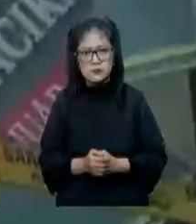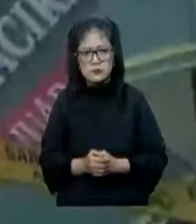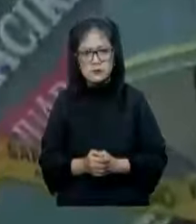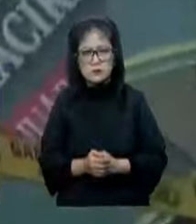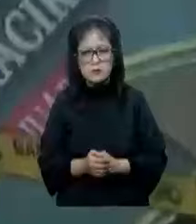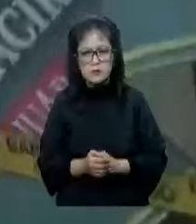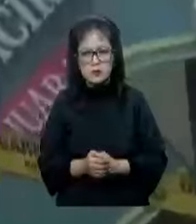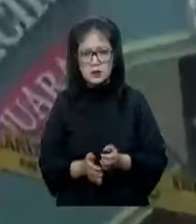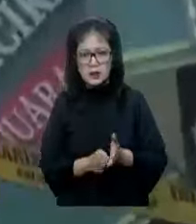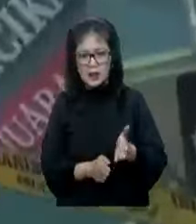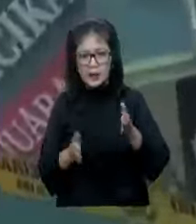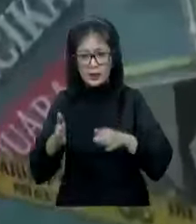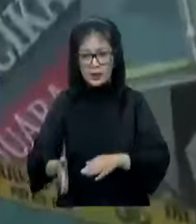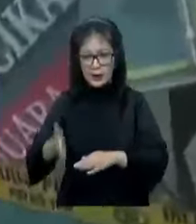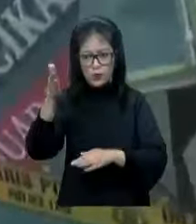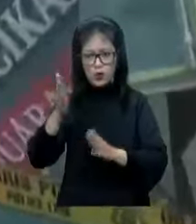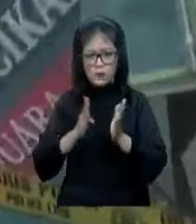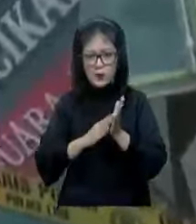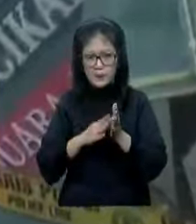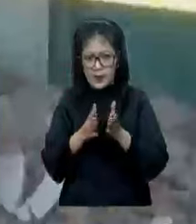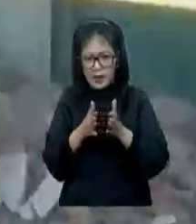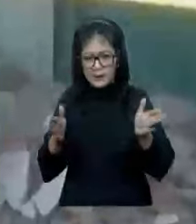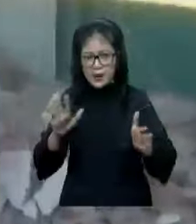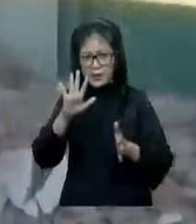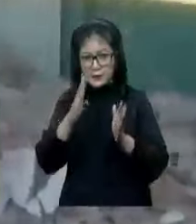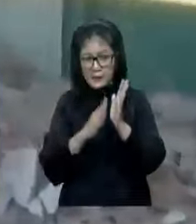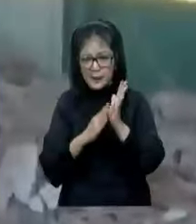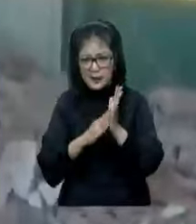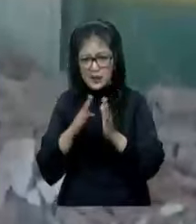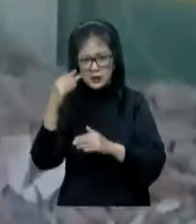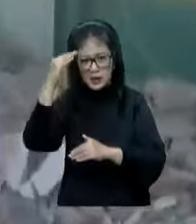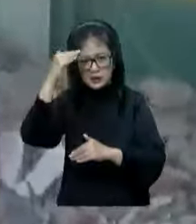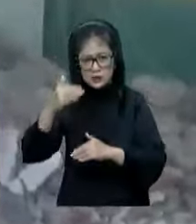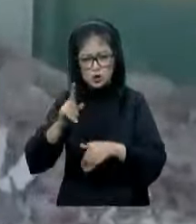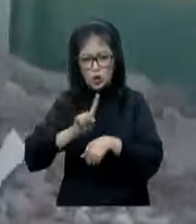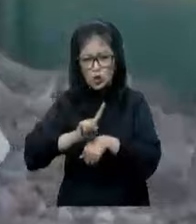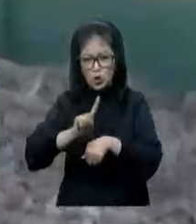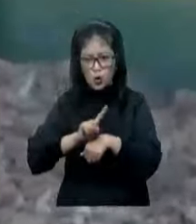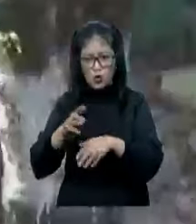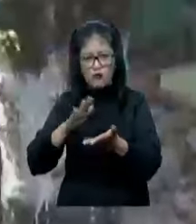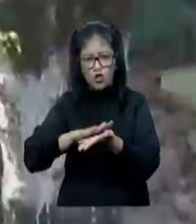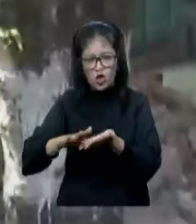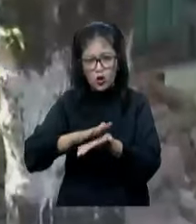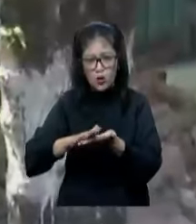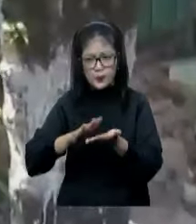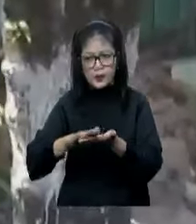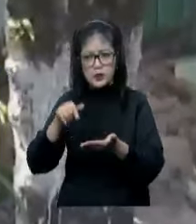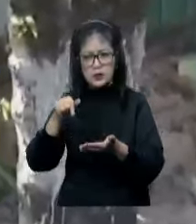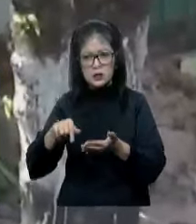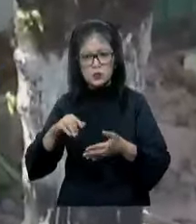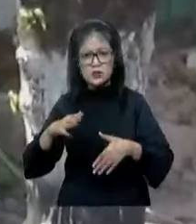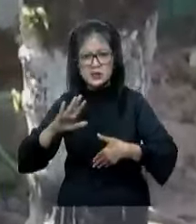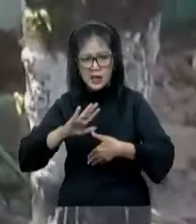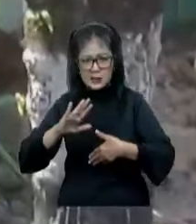Tembok setinggi 1 meter dan lebar 5 meter yang berada di teras sebuah kios fotokopi di Jalan S. Parman Cilacap tiba-tiba